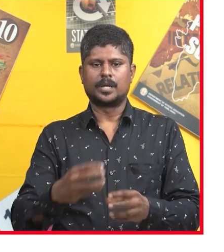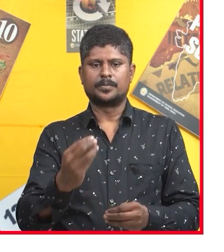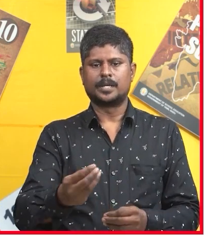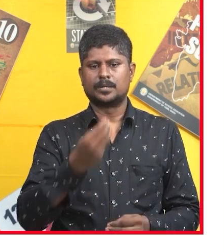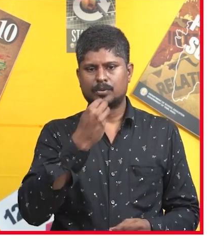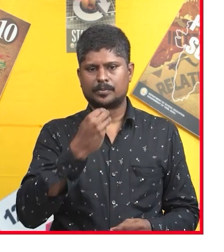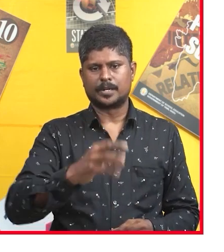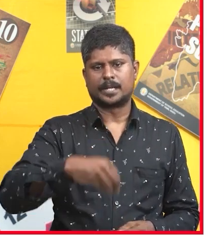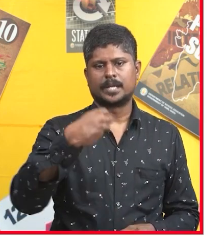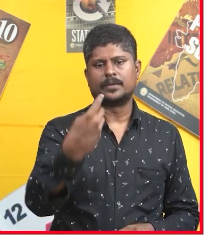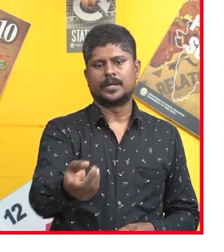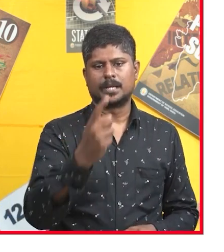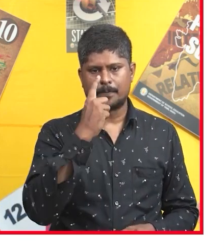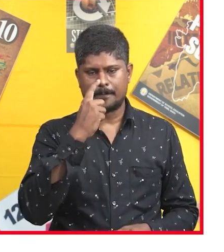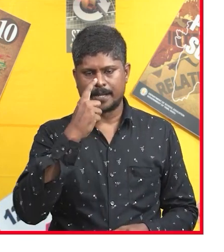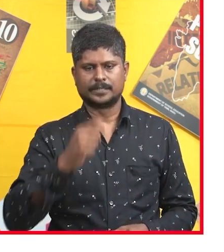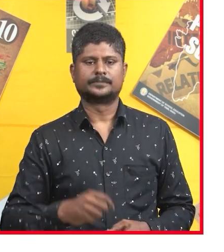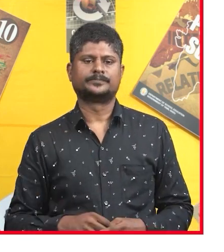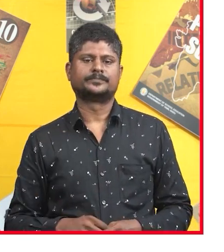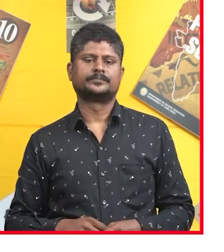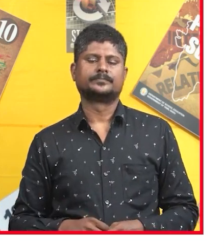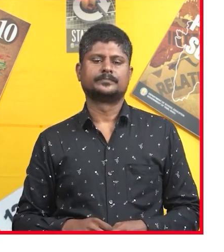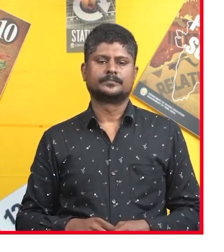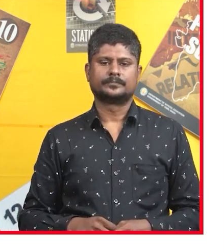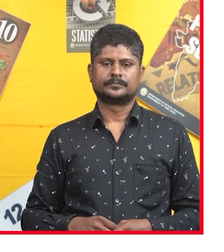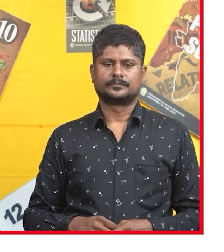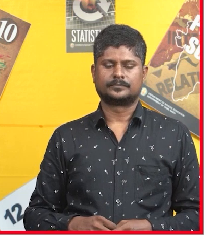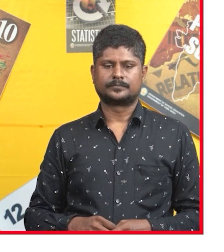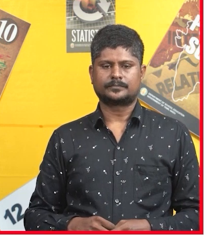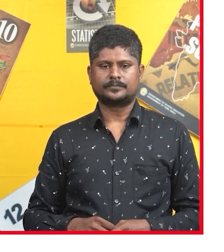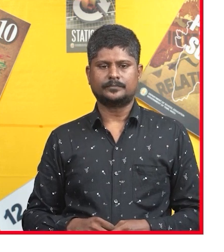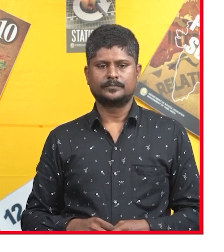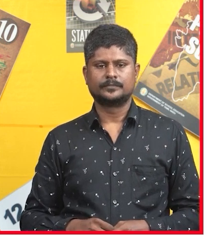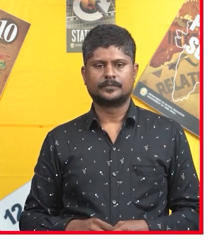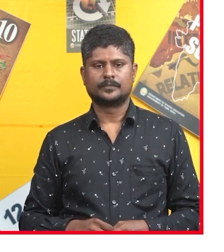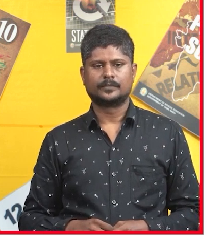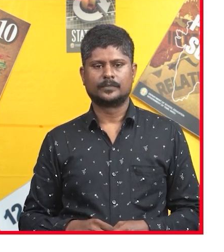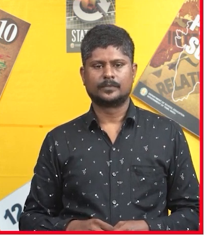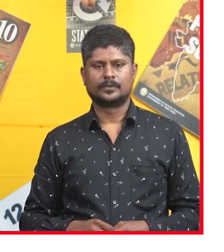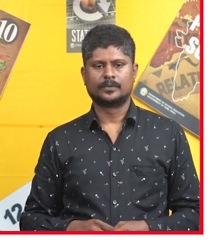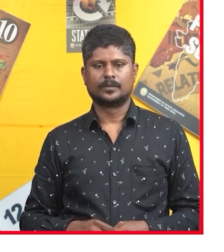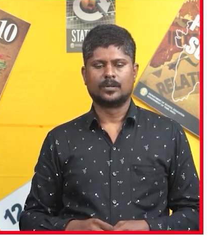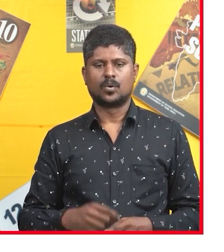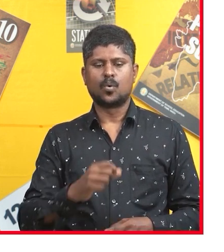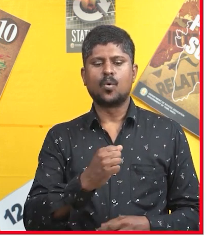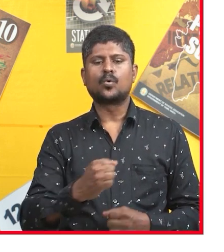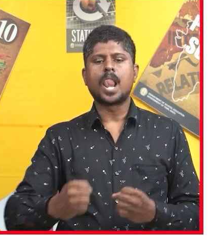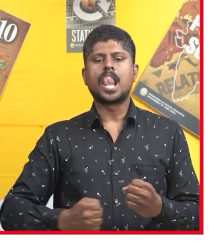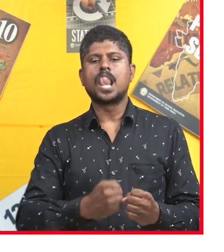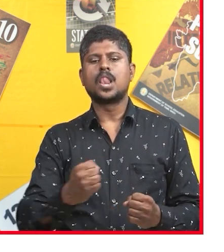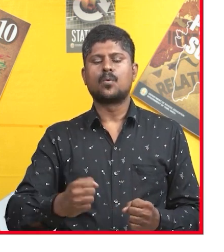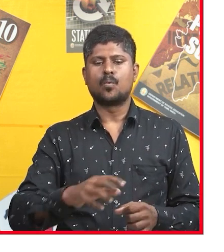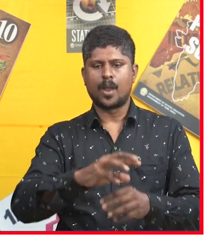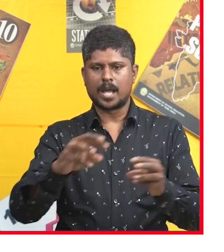பெய்து சிறிது புறப்பட்டன்றோ இழல். சரிங்களா, குரல் உணங்கு விதை